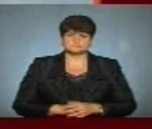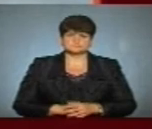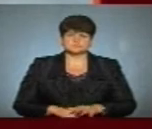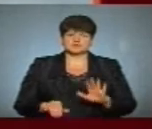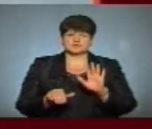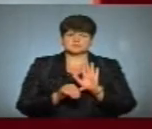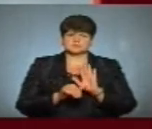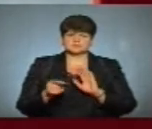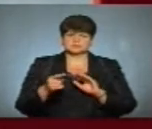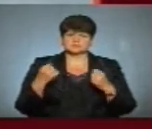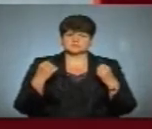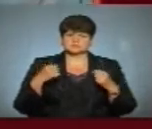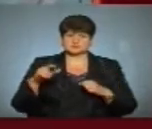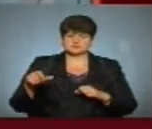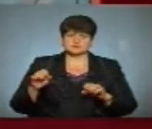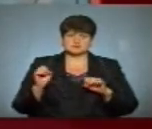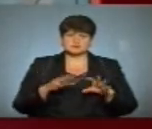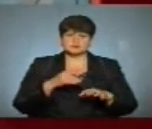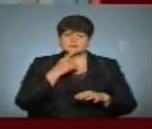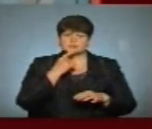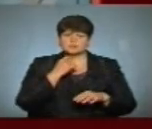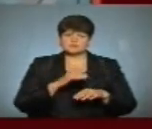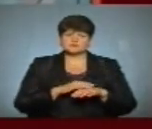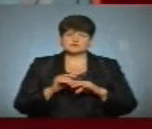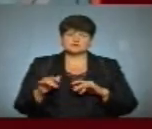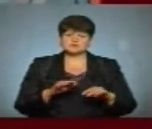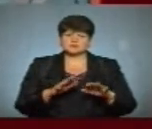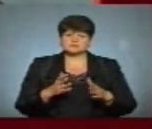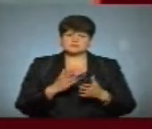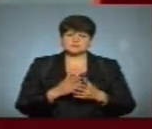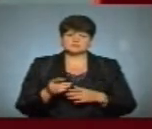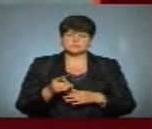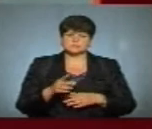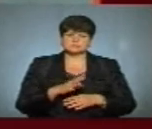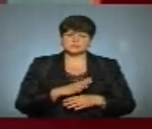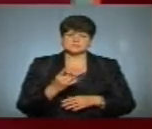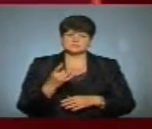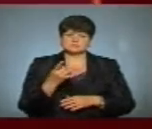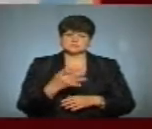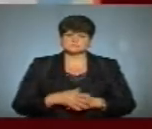Шестеро тернопільських спортсменів здали кров під час благодійної акції, яка в Тернополі відбулася вперше.